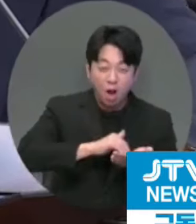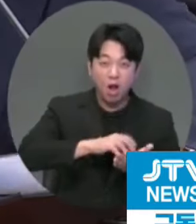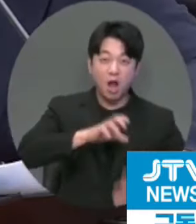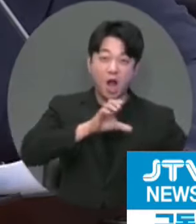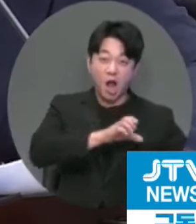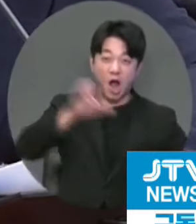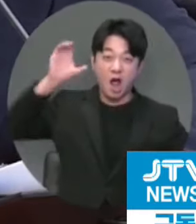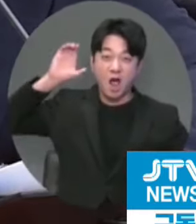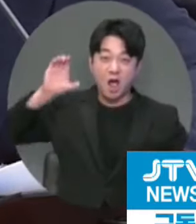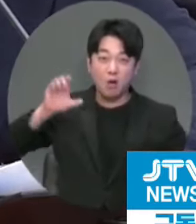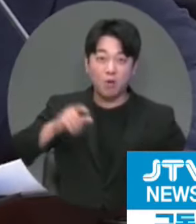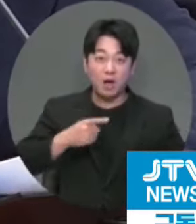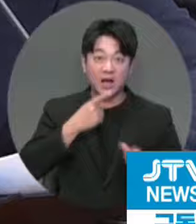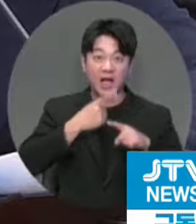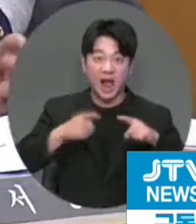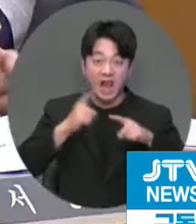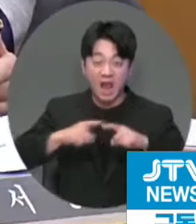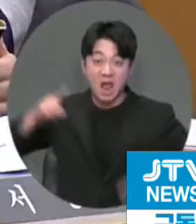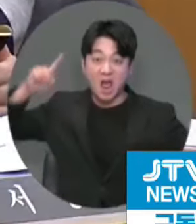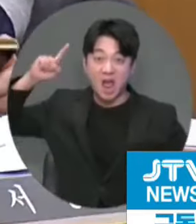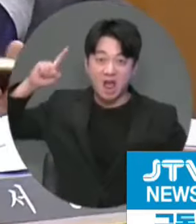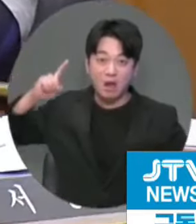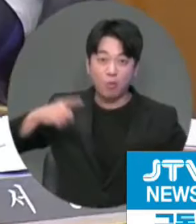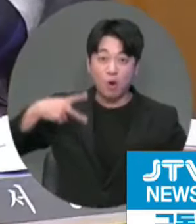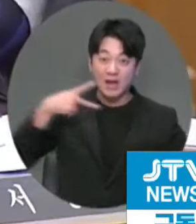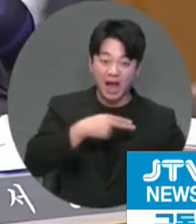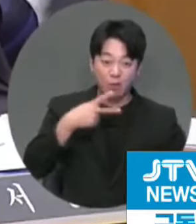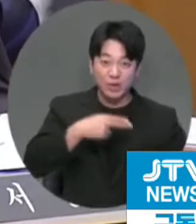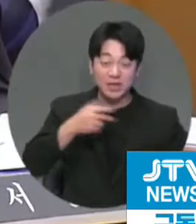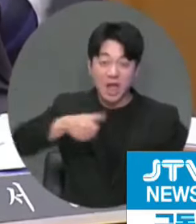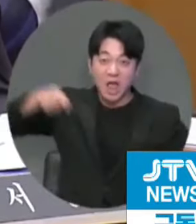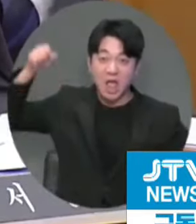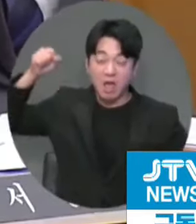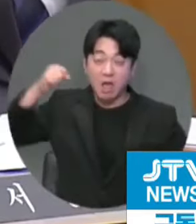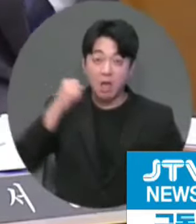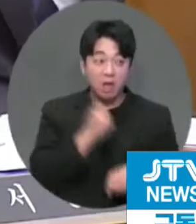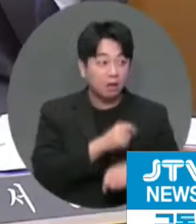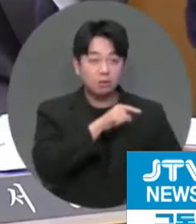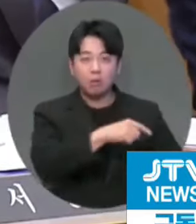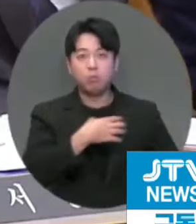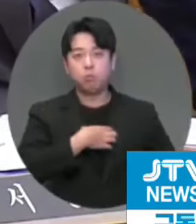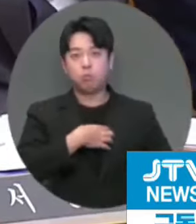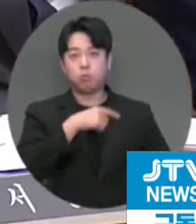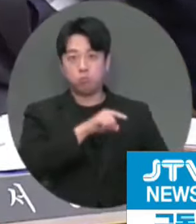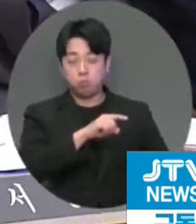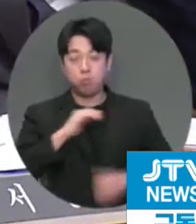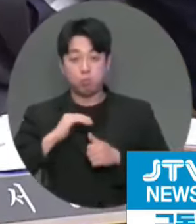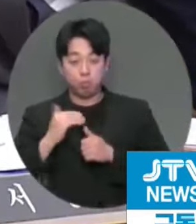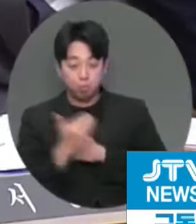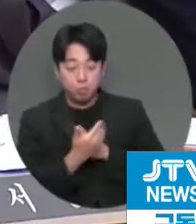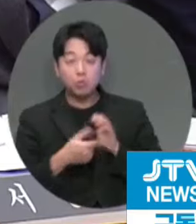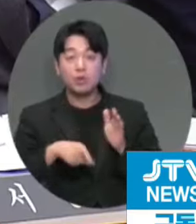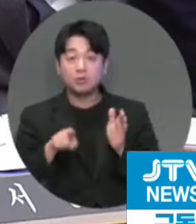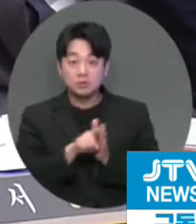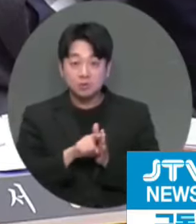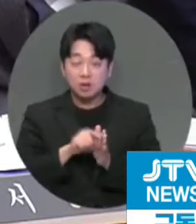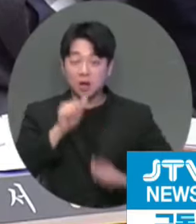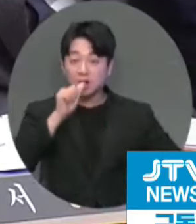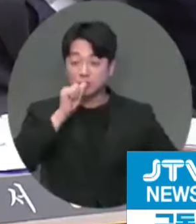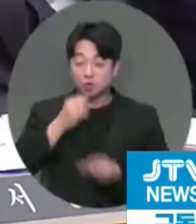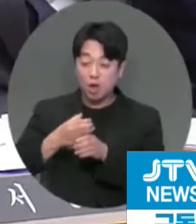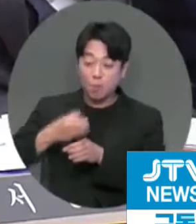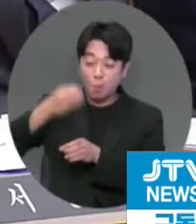일을 다 합니다. 이런 현장의 무도실무관에게 최소한의 3단봉이 필요하고 그리고 위험수당 정도가